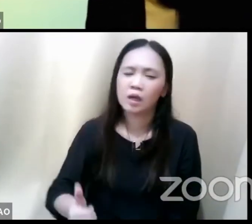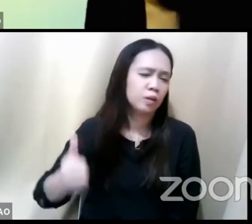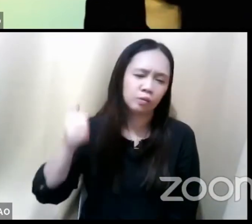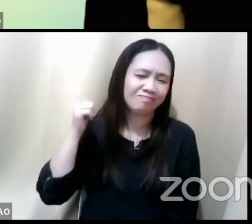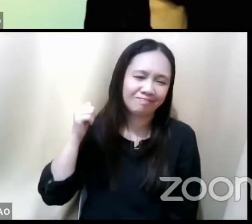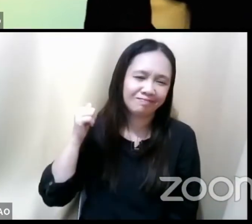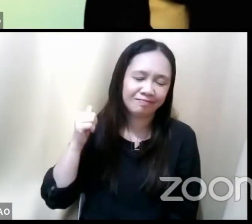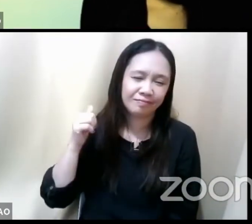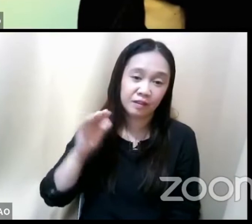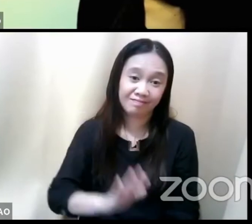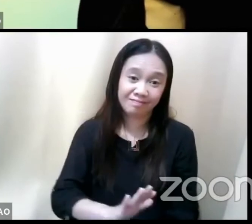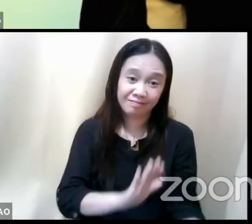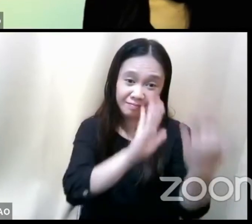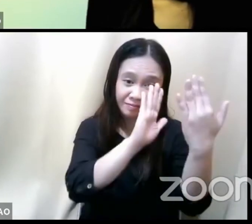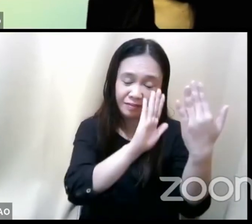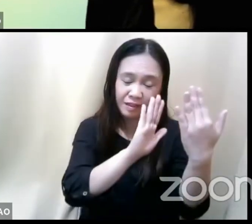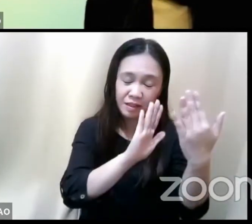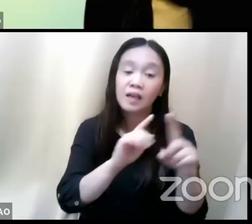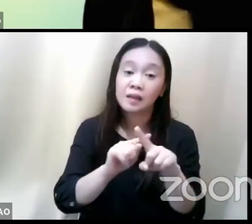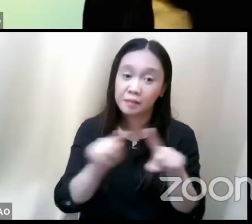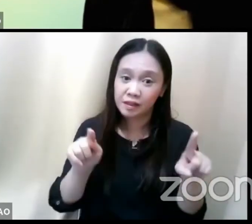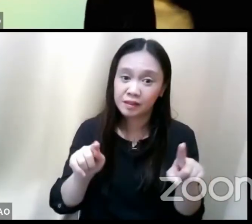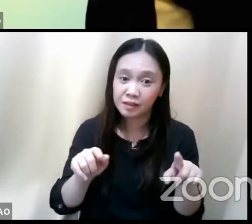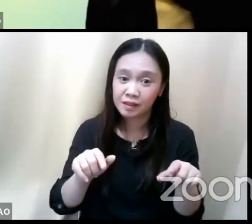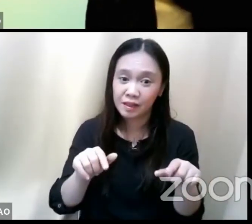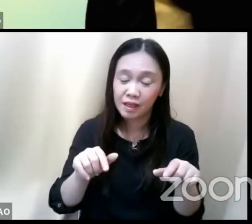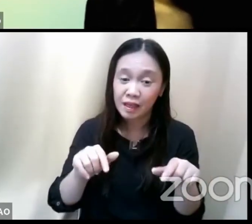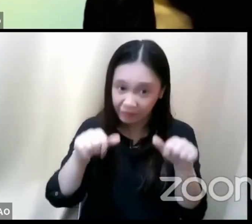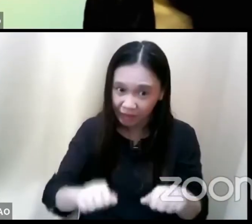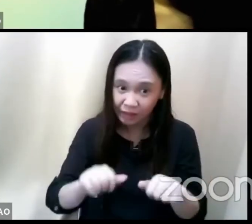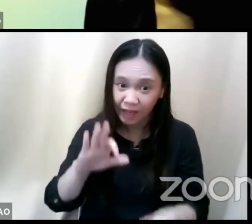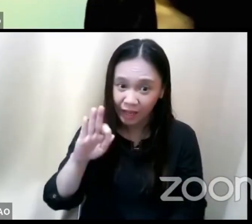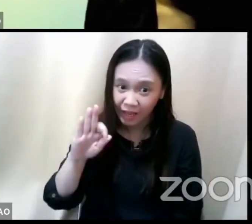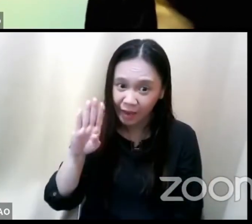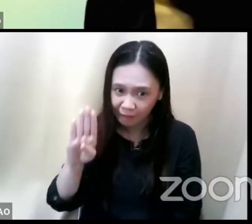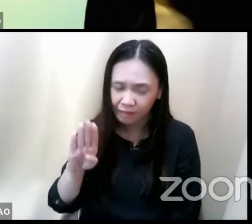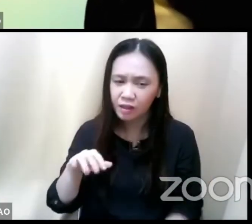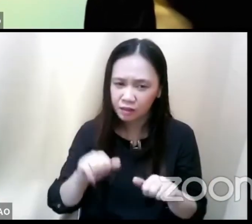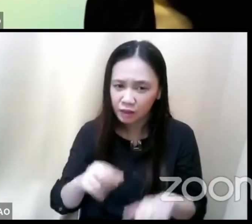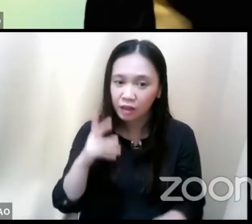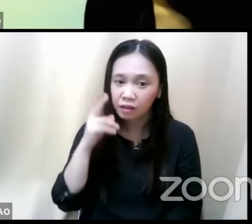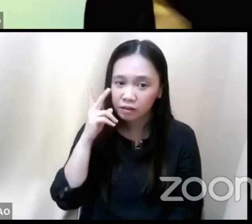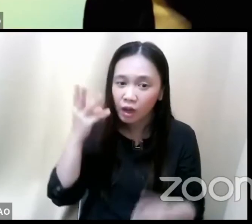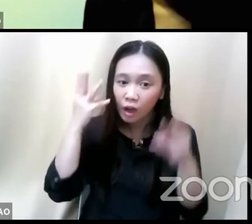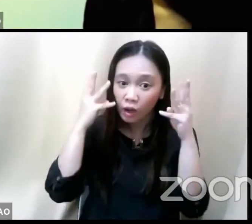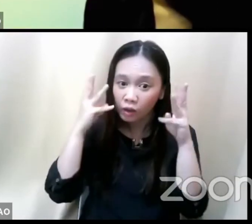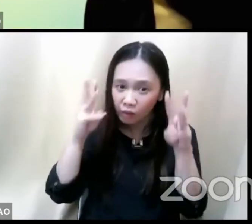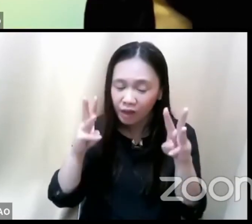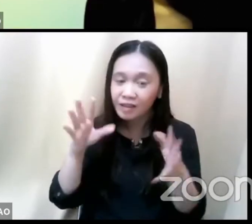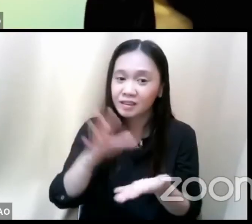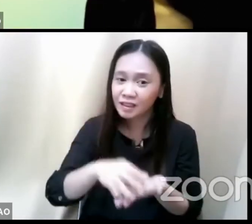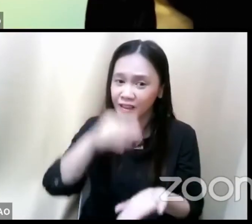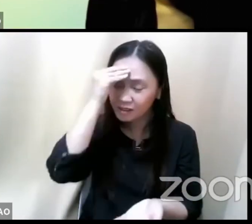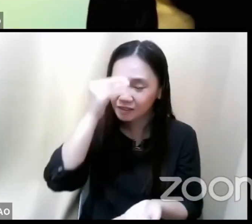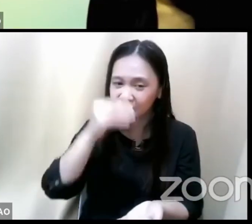available tayo sa Facebook Live, then they can watch, they can learn. Pero ako